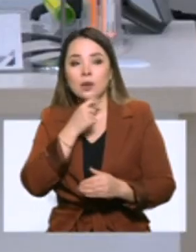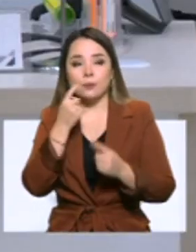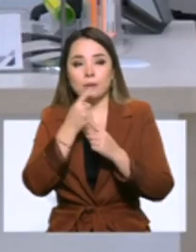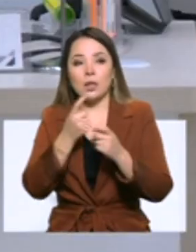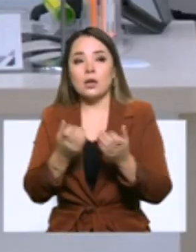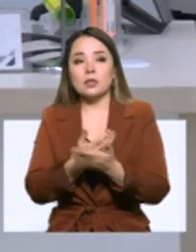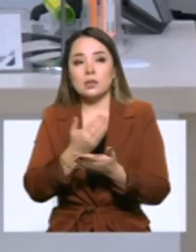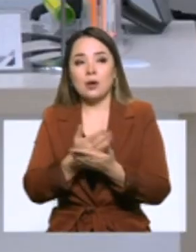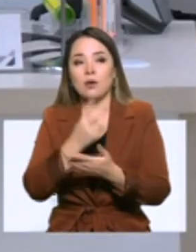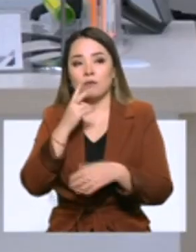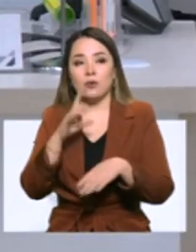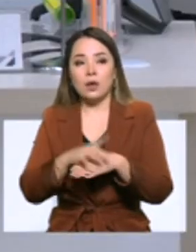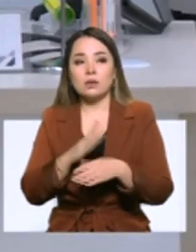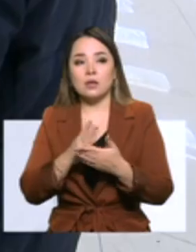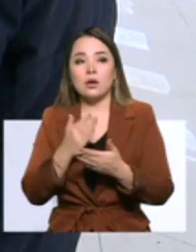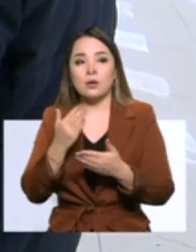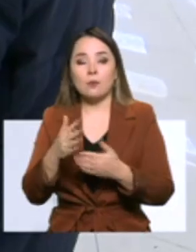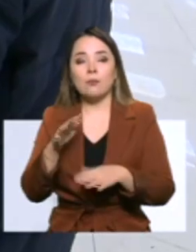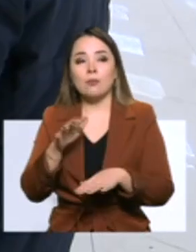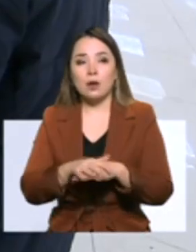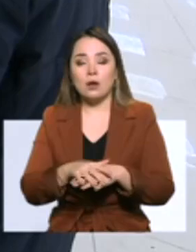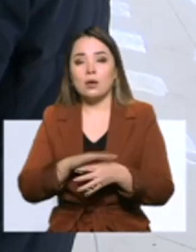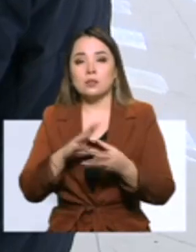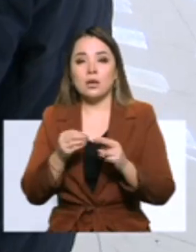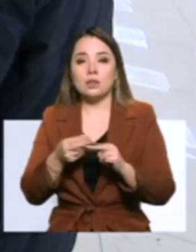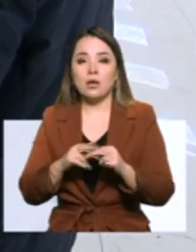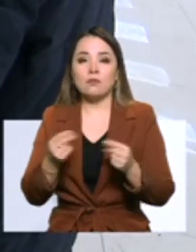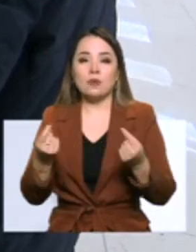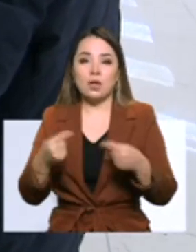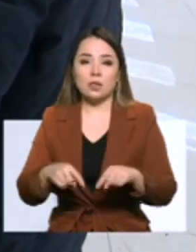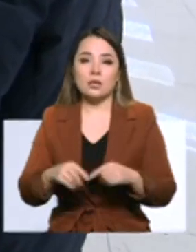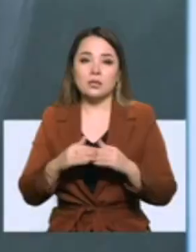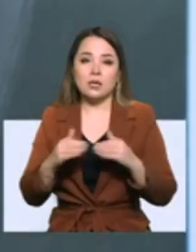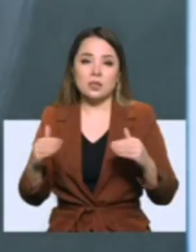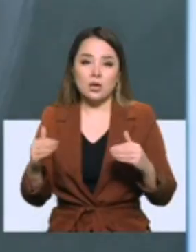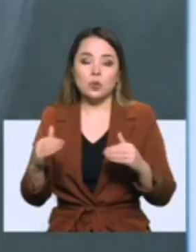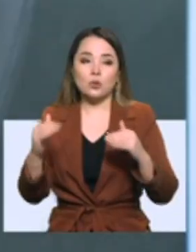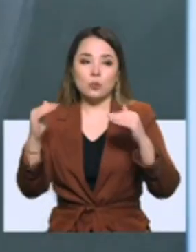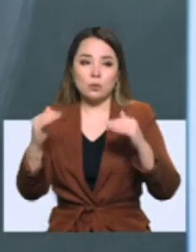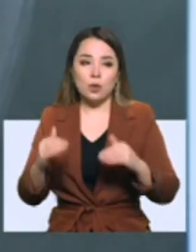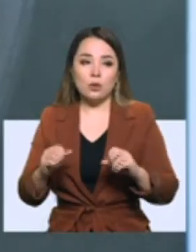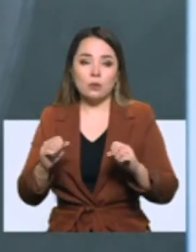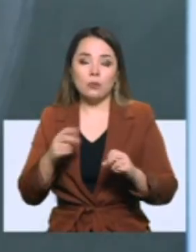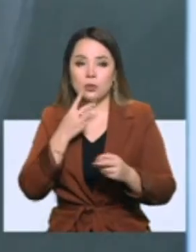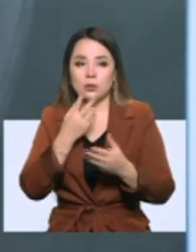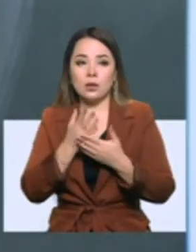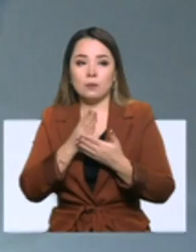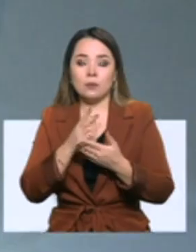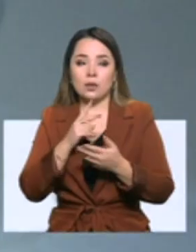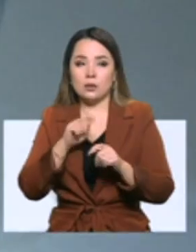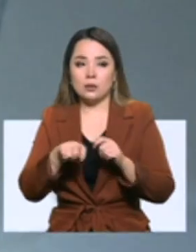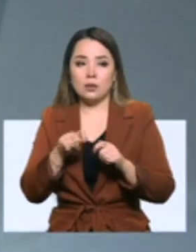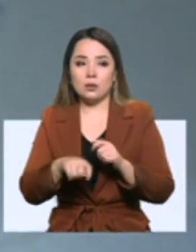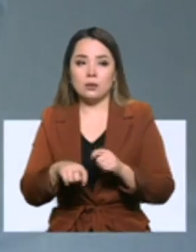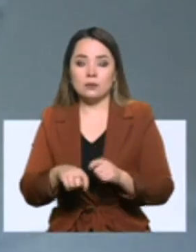ескерілуі тиіс тағы бір факторды атады, ол базалық мөлшерлеме инфляция деңгейінен төмен болып кетпеуін қадағалау.